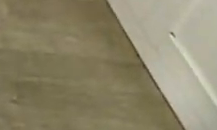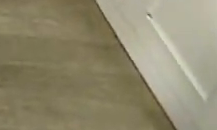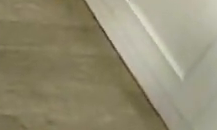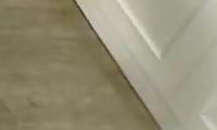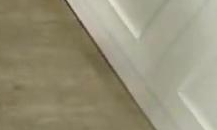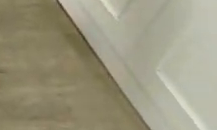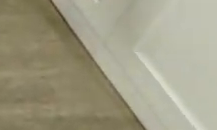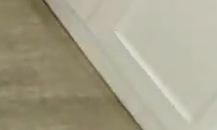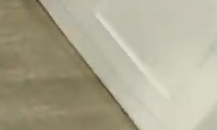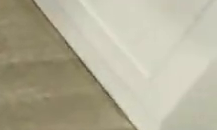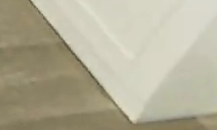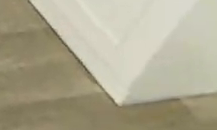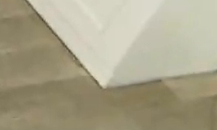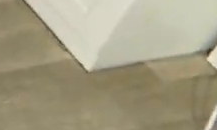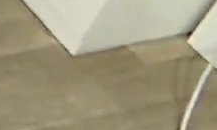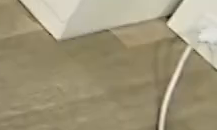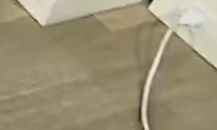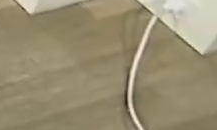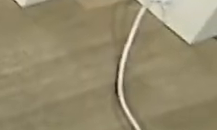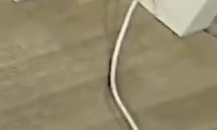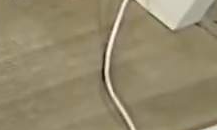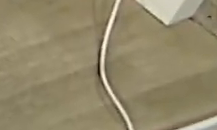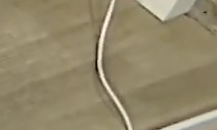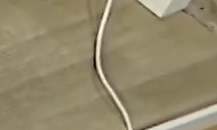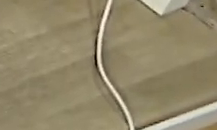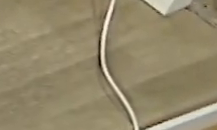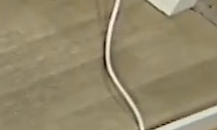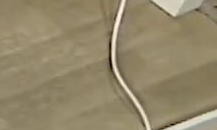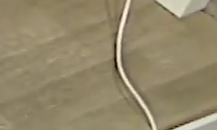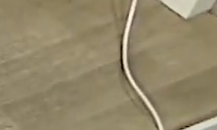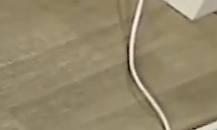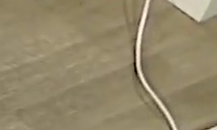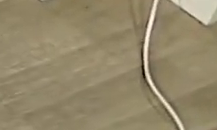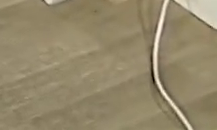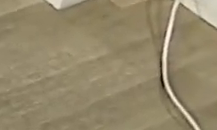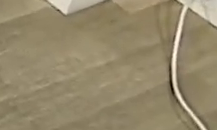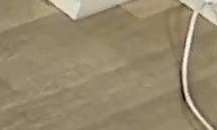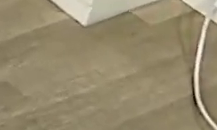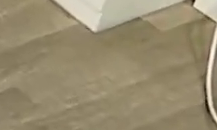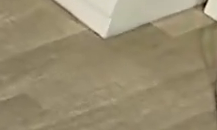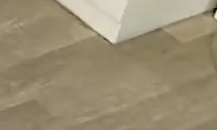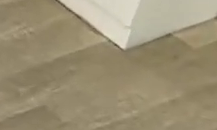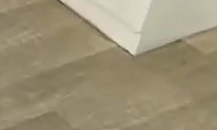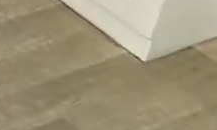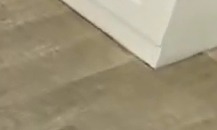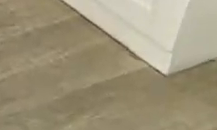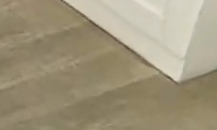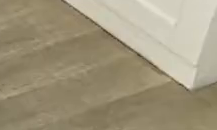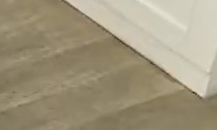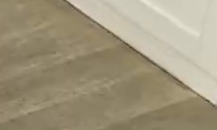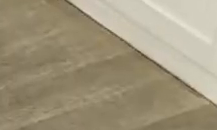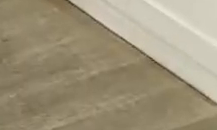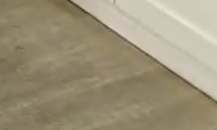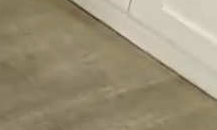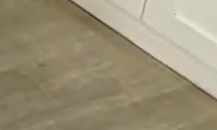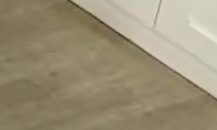Evet bugün çok güzel bir yemek yapıyoruz kızartmalarımız hazır patatesimiz ve patlıcanımızı kızarttık eğer bu yemeği tamamen